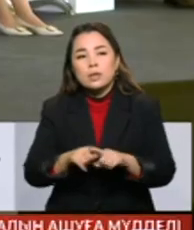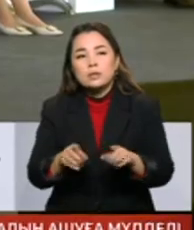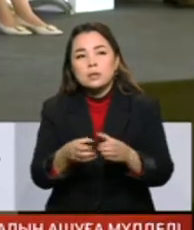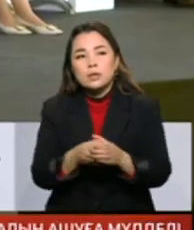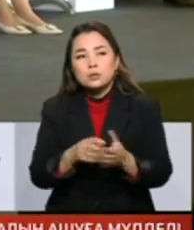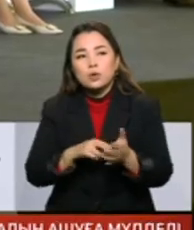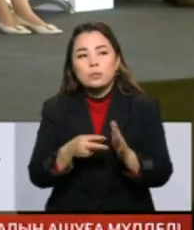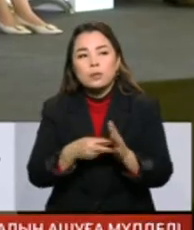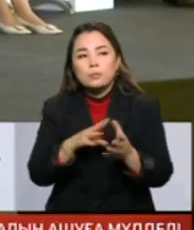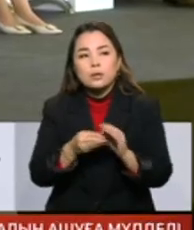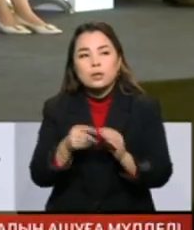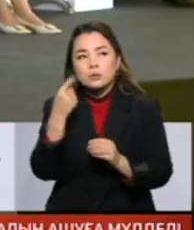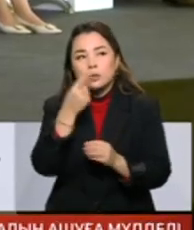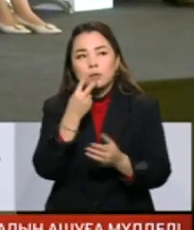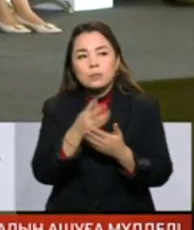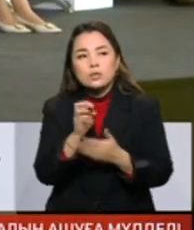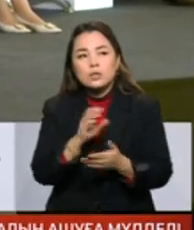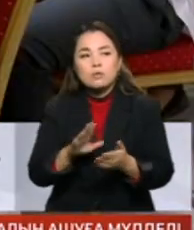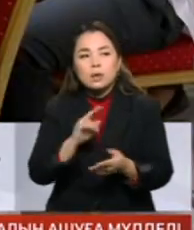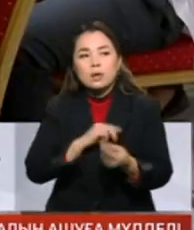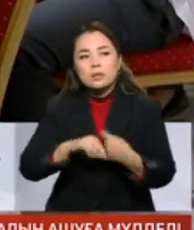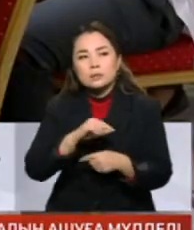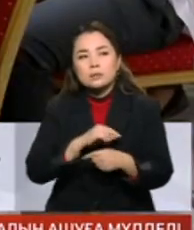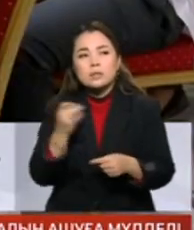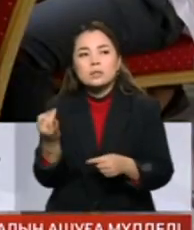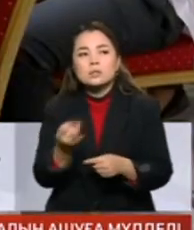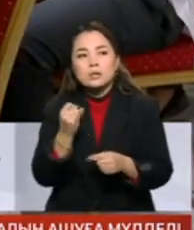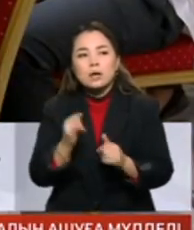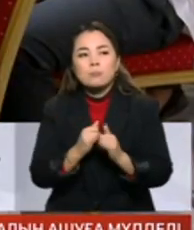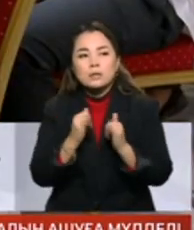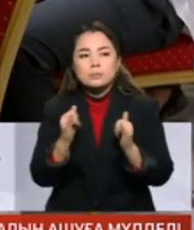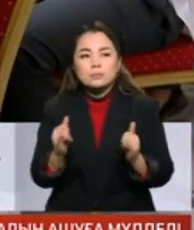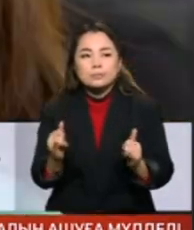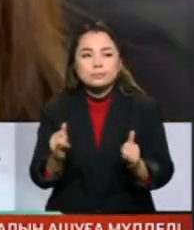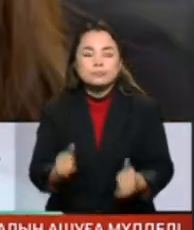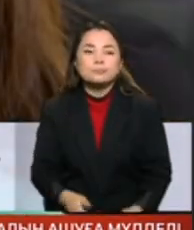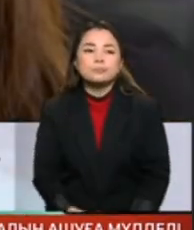тың жобалардың үлгісіне еуропалық кәсіпкерлердің қызығушылығы басым.